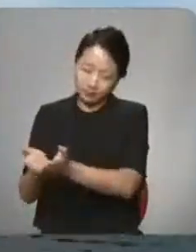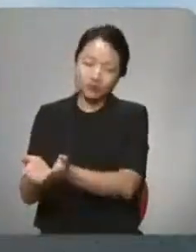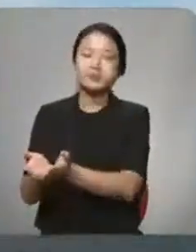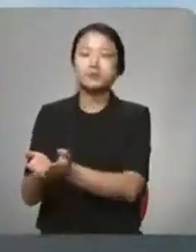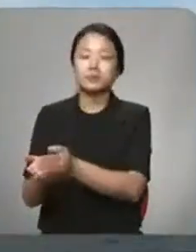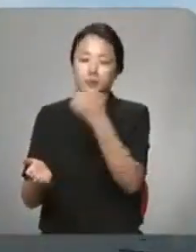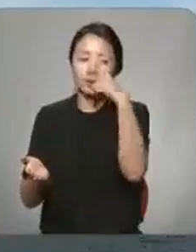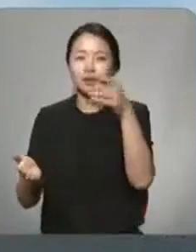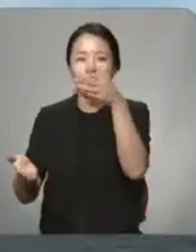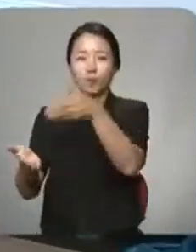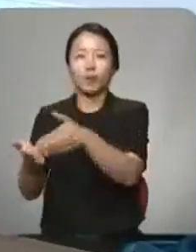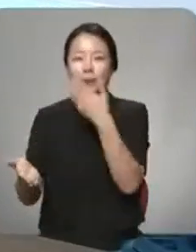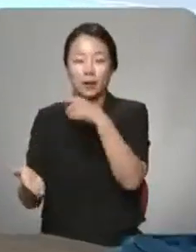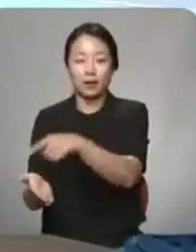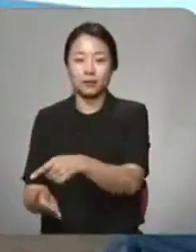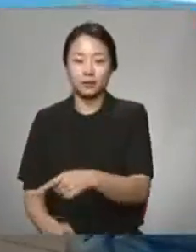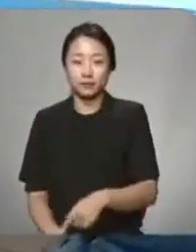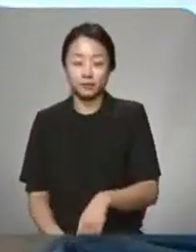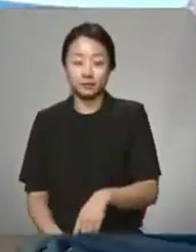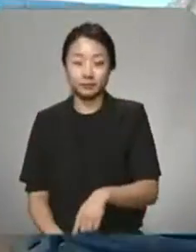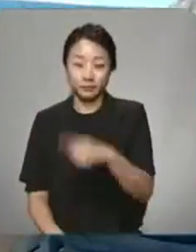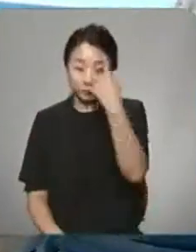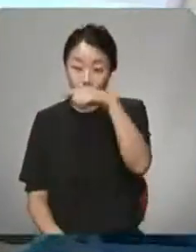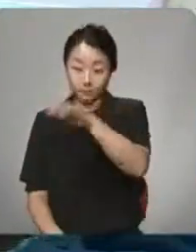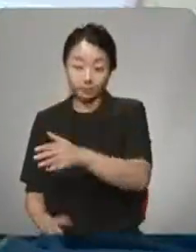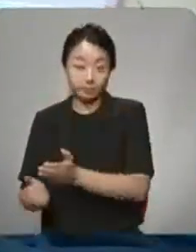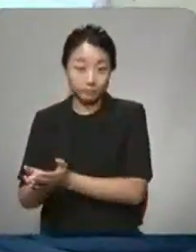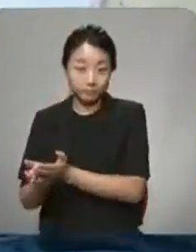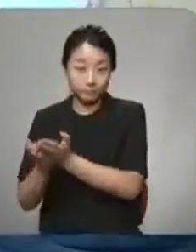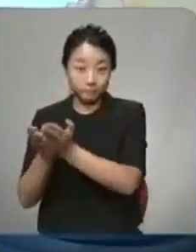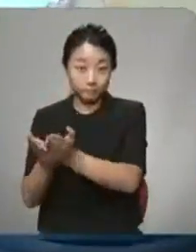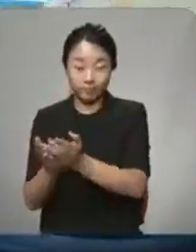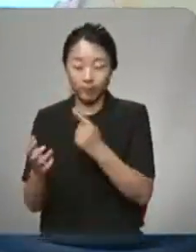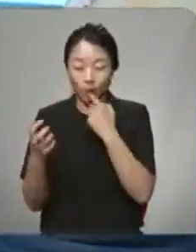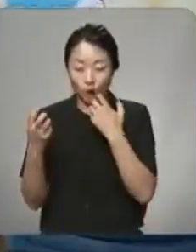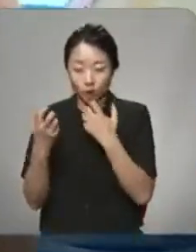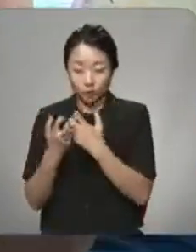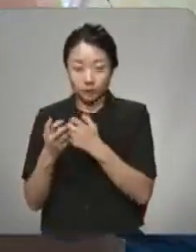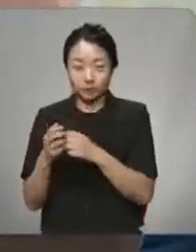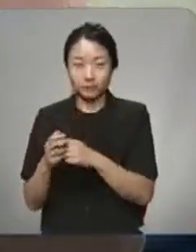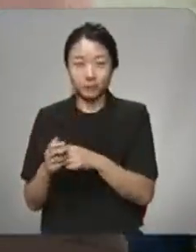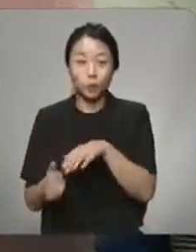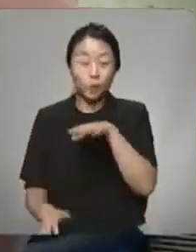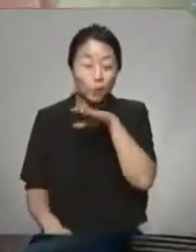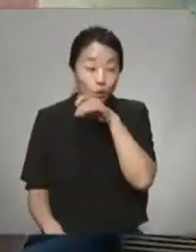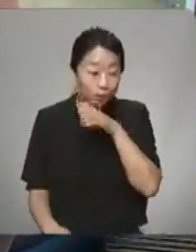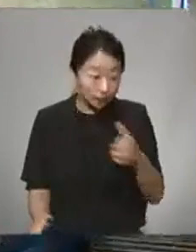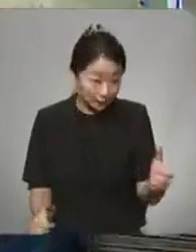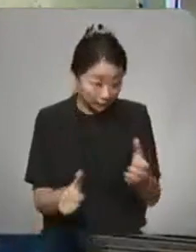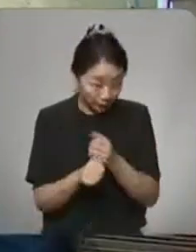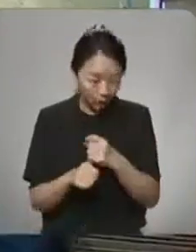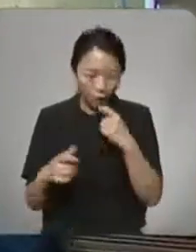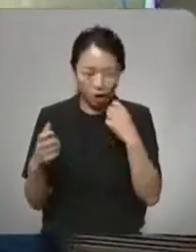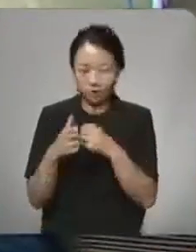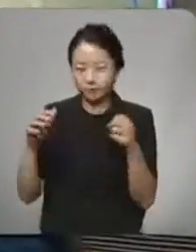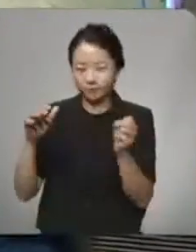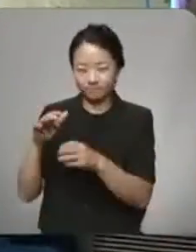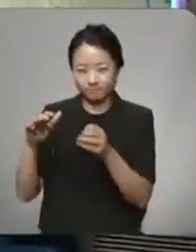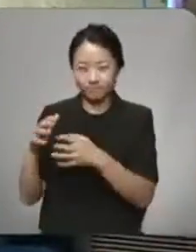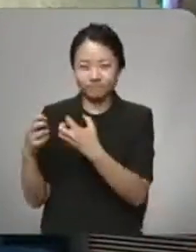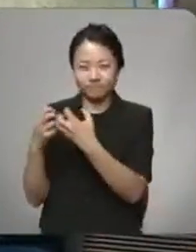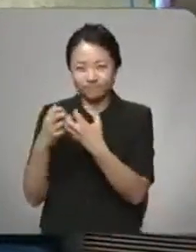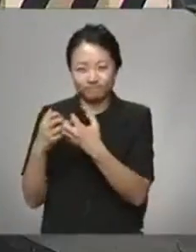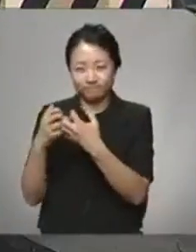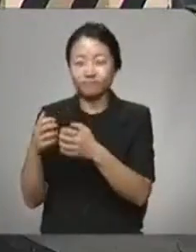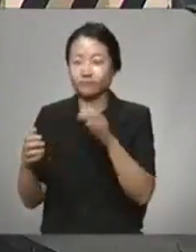어장입니다. 러시아에서 조업을 하는 우리 어선들은 이런 냉동시설을 갖추고 있습니다. 러시아에서 잡은 오징어들은 냉동시설에 보관돼 국내로